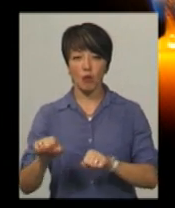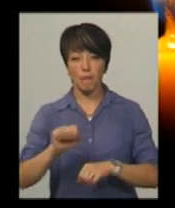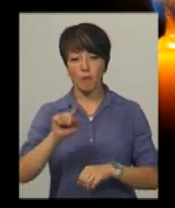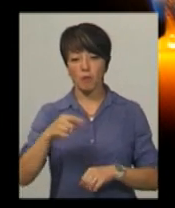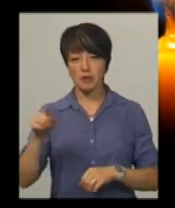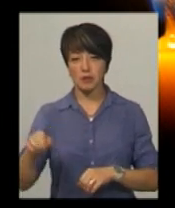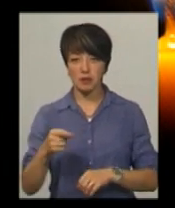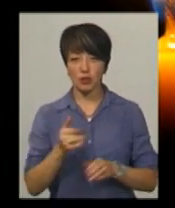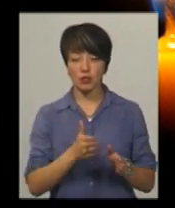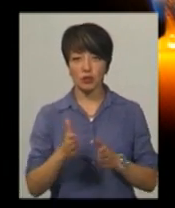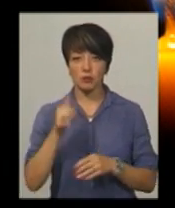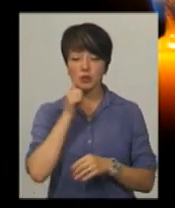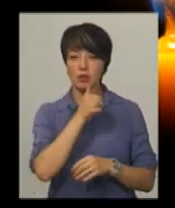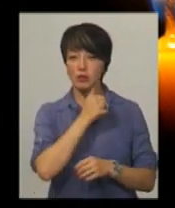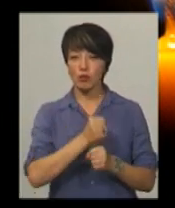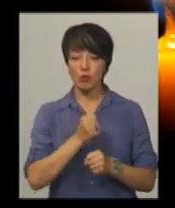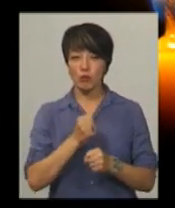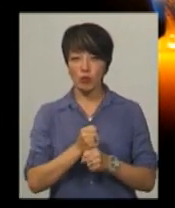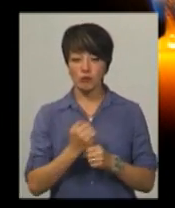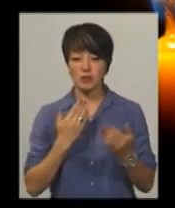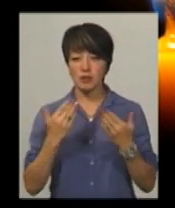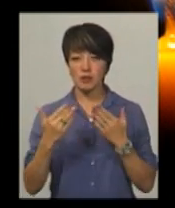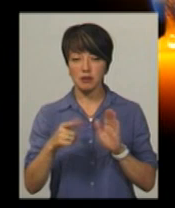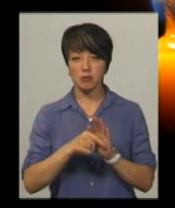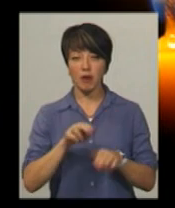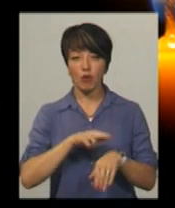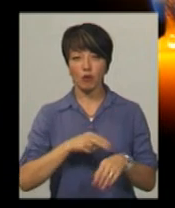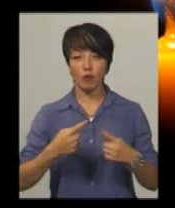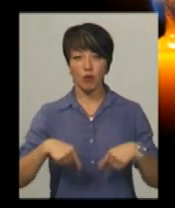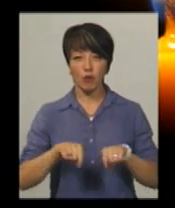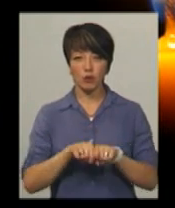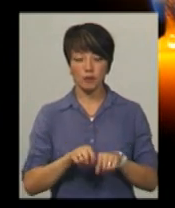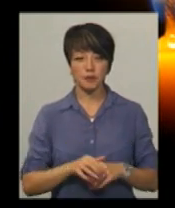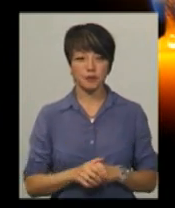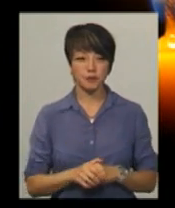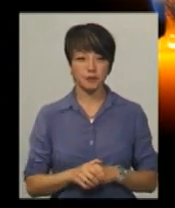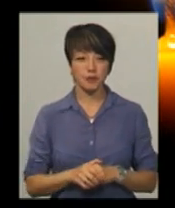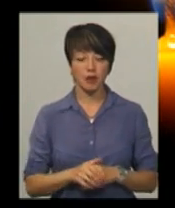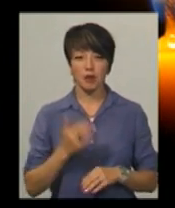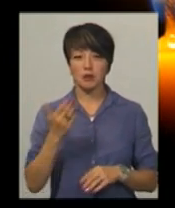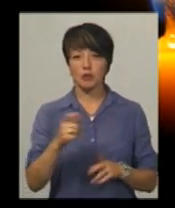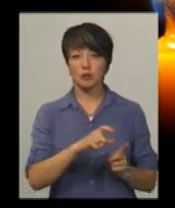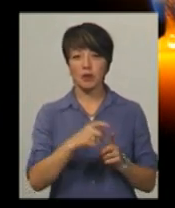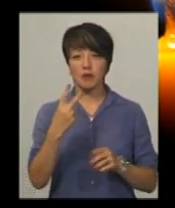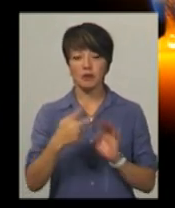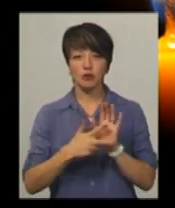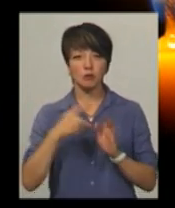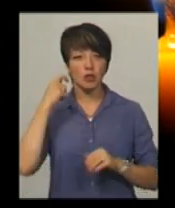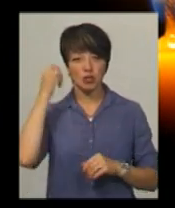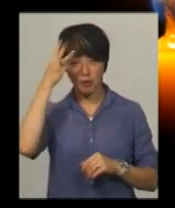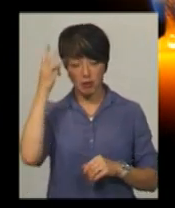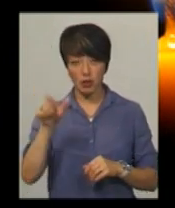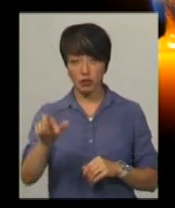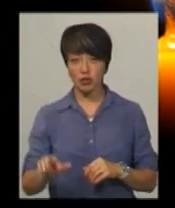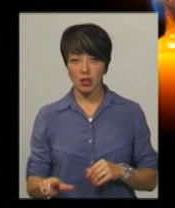оборонно-мобілізаційної та режимно-секретної роботи та взаємодії з правоохоронними органами Юрій Шкабура. За його словами, 28-річний